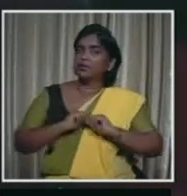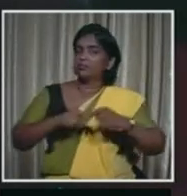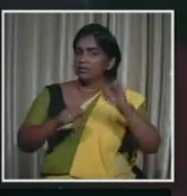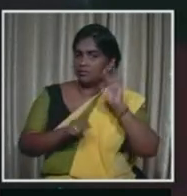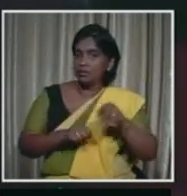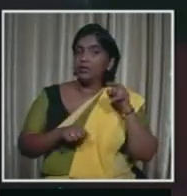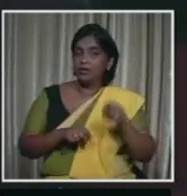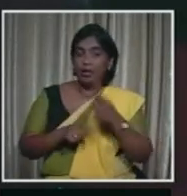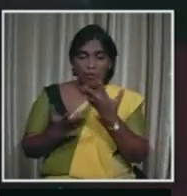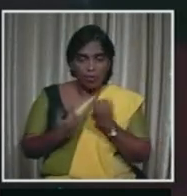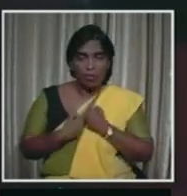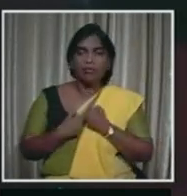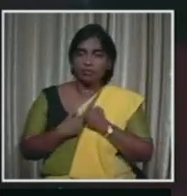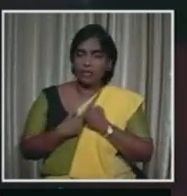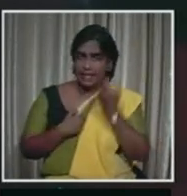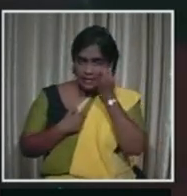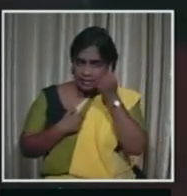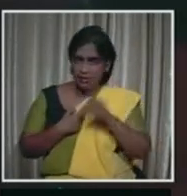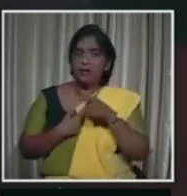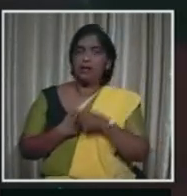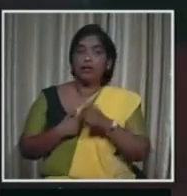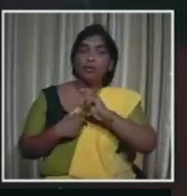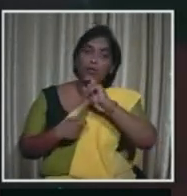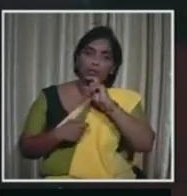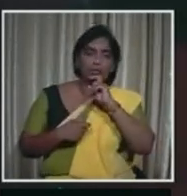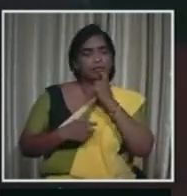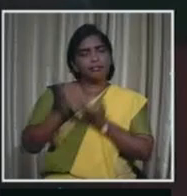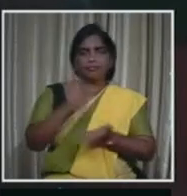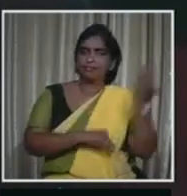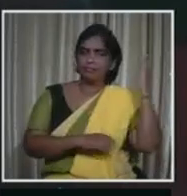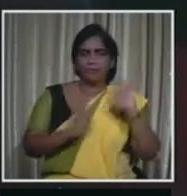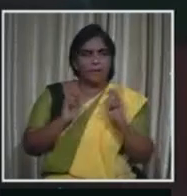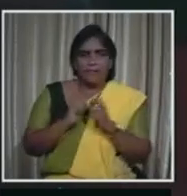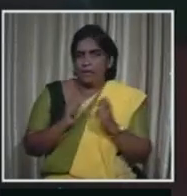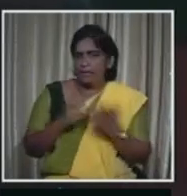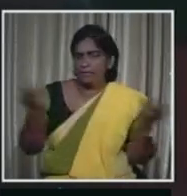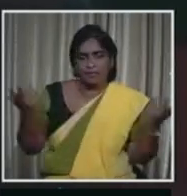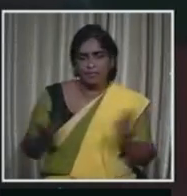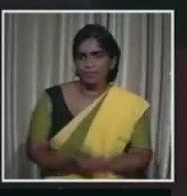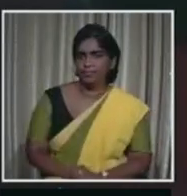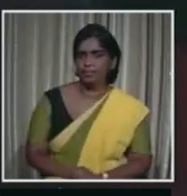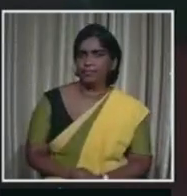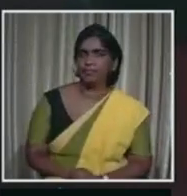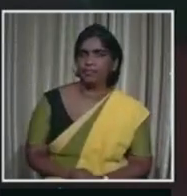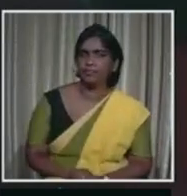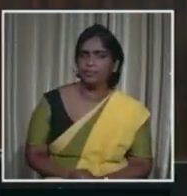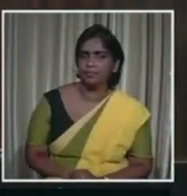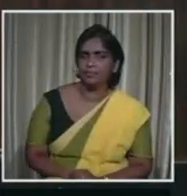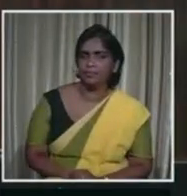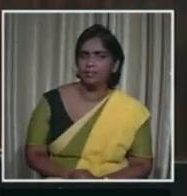තියෙන්නේ ඔබතුමාට අවශ්‍ය නම් ඒ පිළිබඳව සැකයක් තියෙනවා නම් අධිකරණය ඔබතුමාලා අභියෝගයට ලක් කරන්න කිසි ගැටලුවක් නැහැ හරි